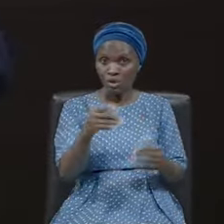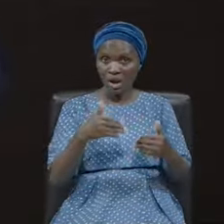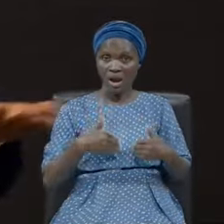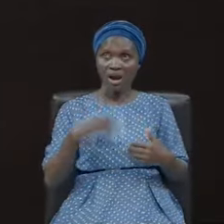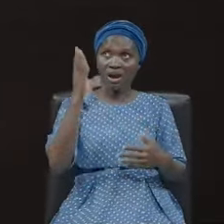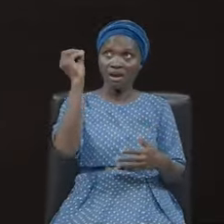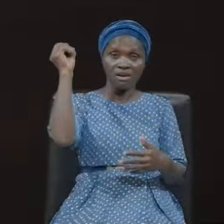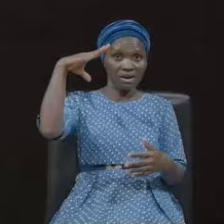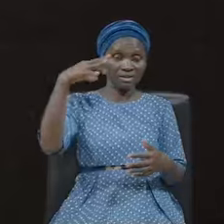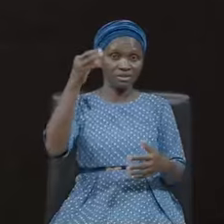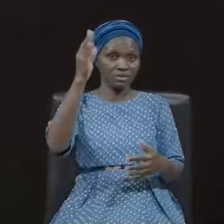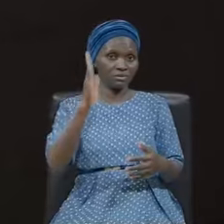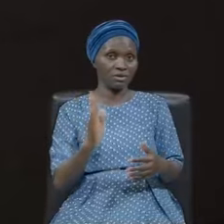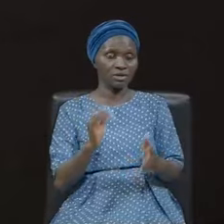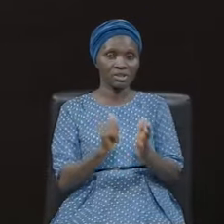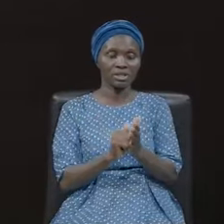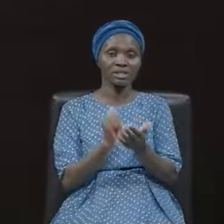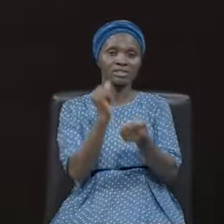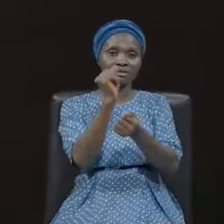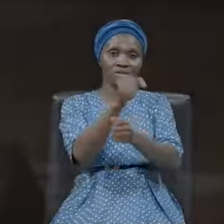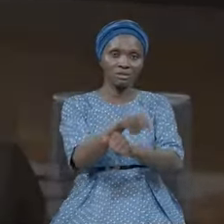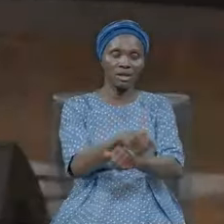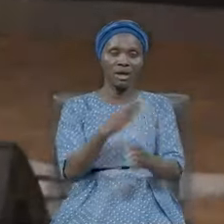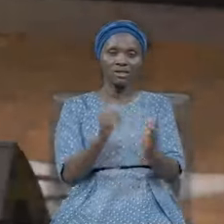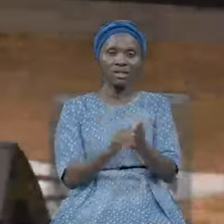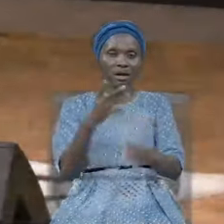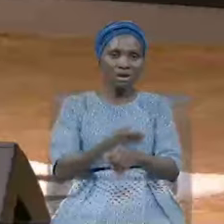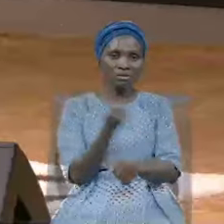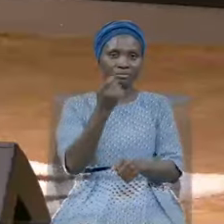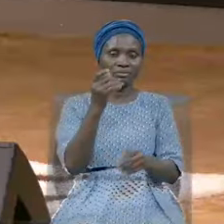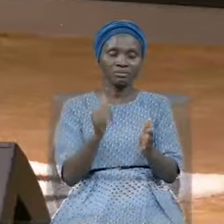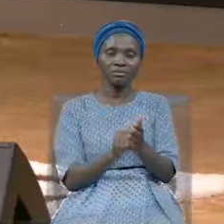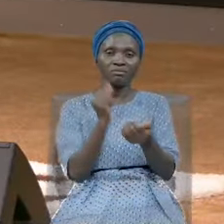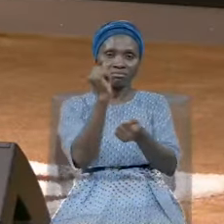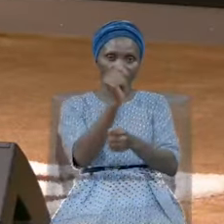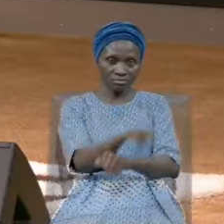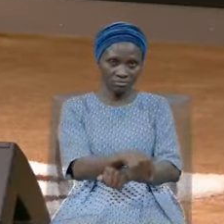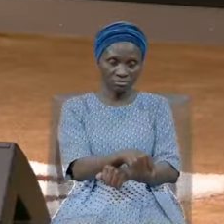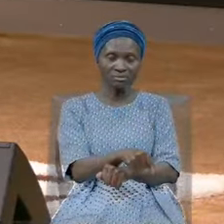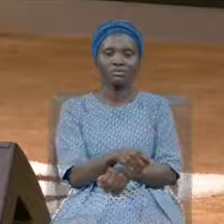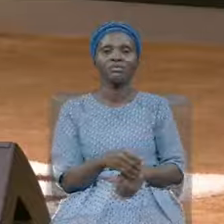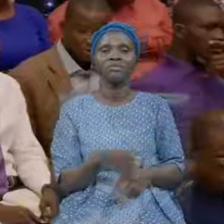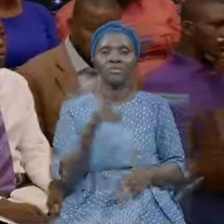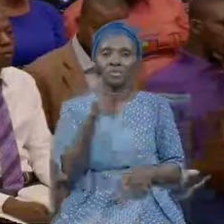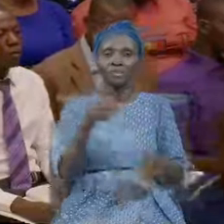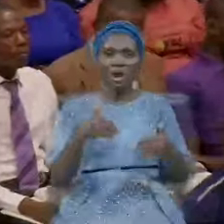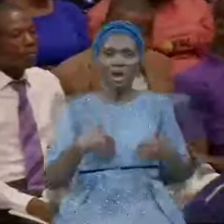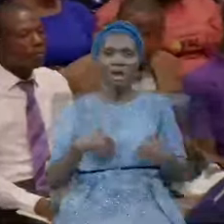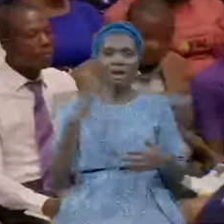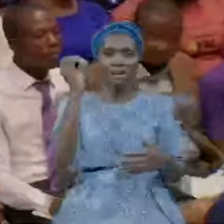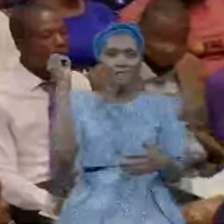qui triomphe, qui vient, qui a le dessus sur le mal, vous avez la grâce de